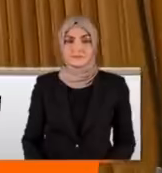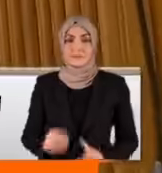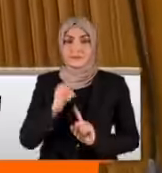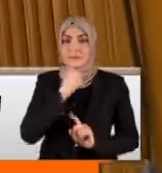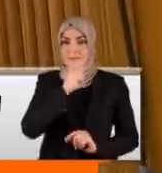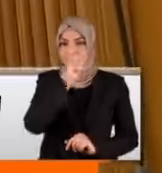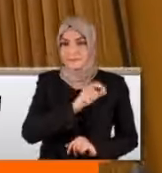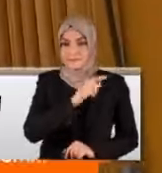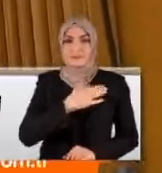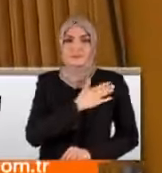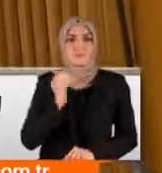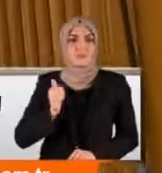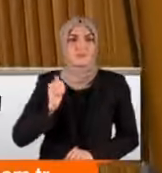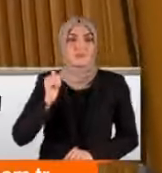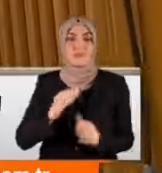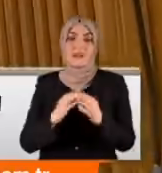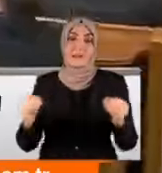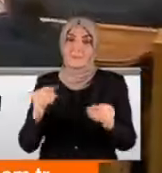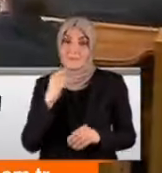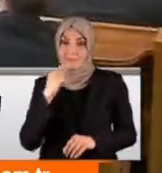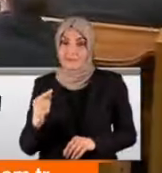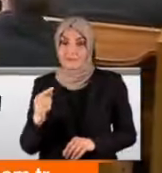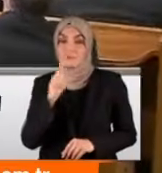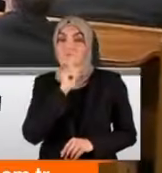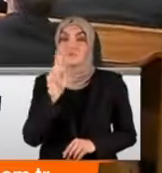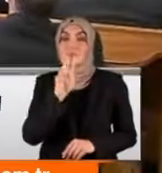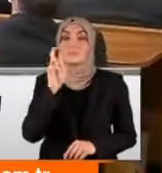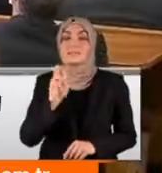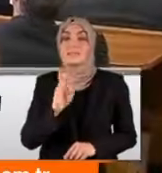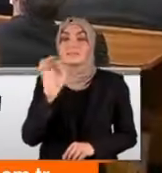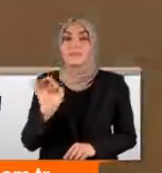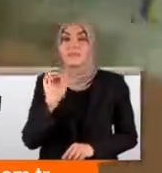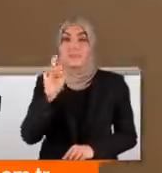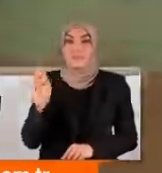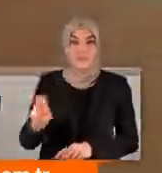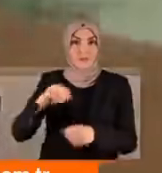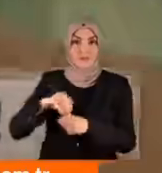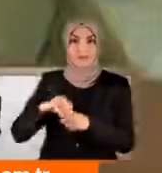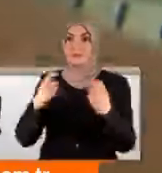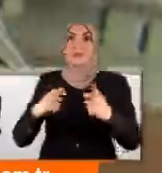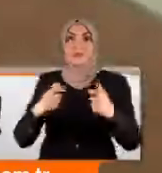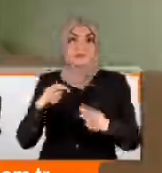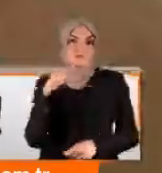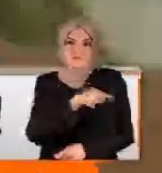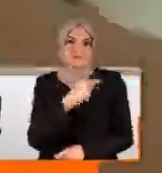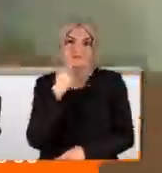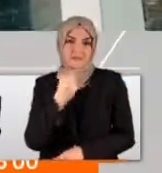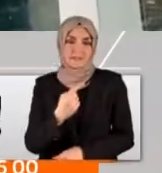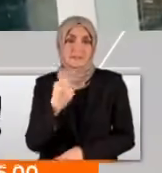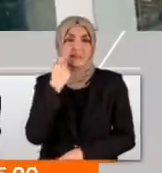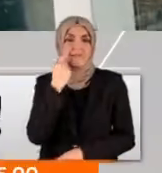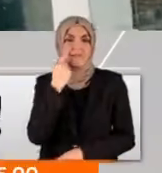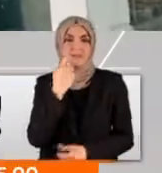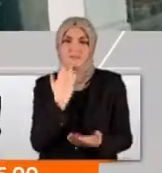CHP'nin günlerdir kayıp olduğunu iddia etti 128 milyar dolar için adres gösterdi devletin kayıtlarında vardır